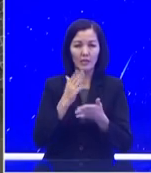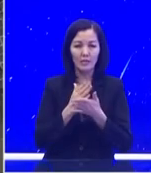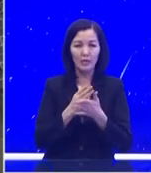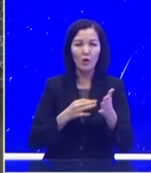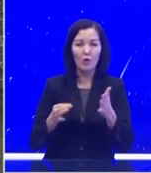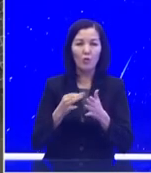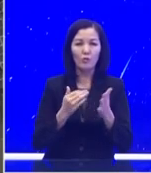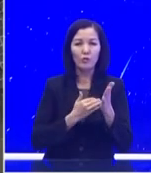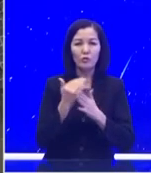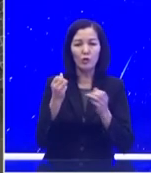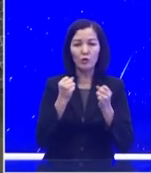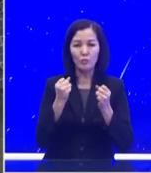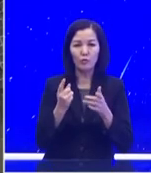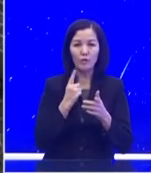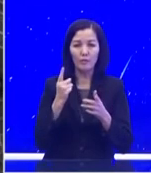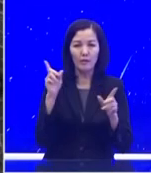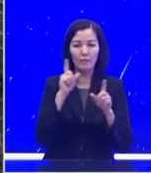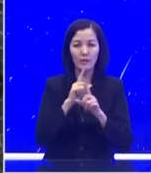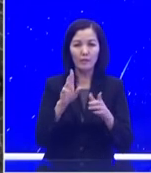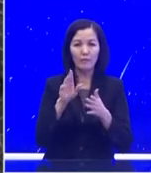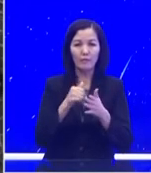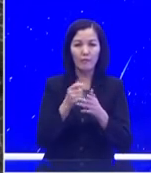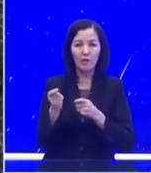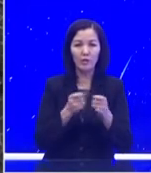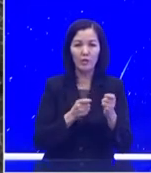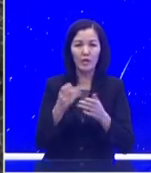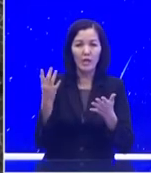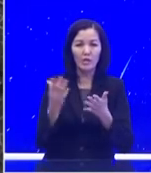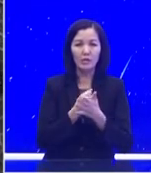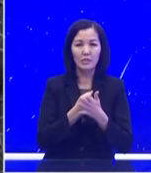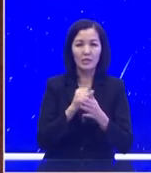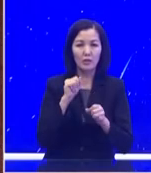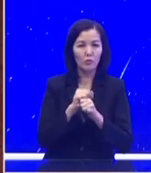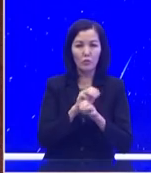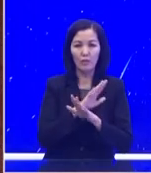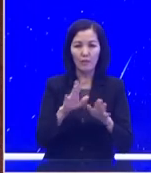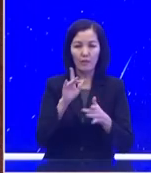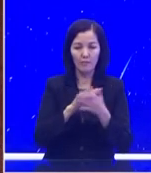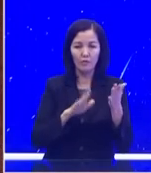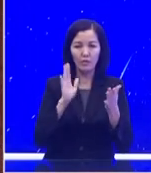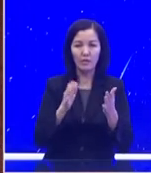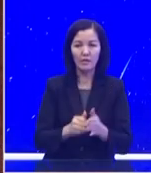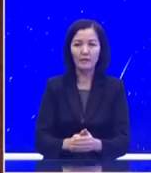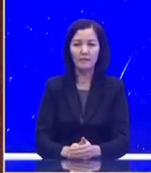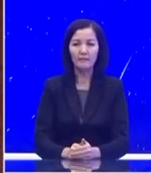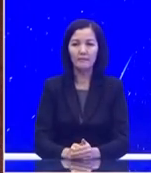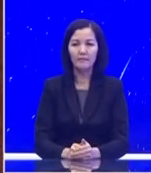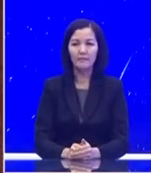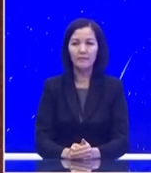тигізген. Облыстық жоғары спорт шеберлігі мектебінің басшылығы бұл жетістіктерін тоқтап қалмайтынына шүбә